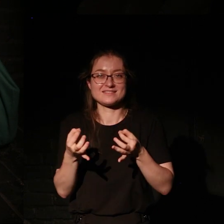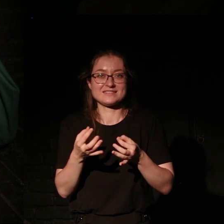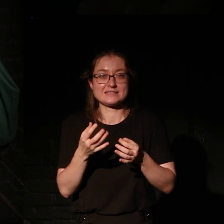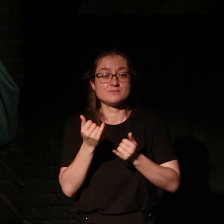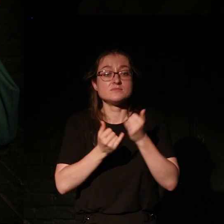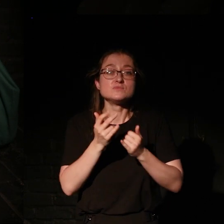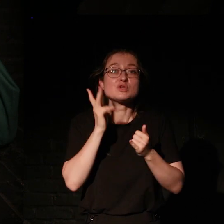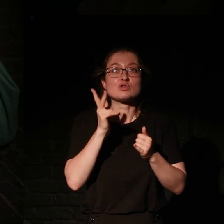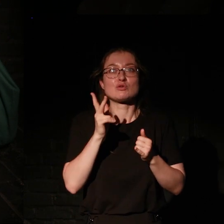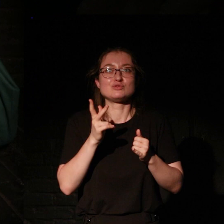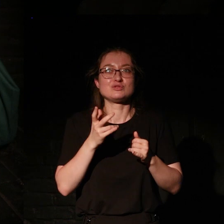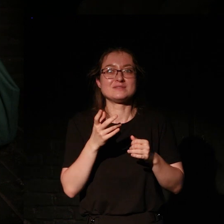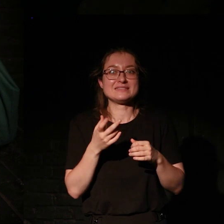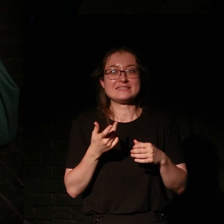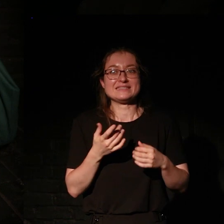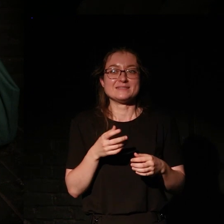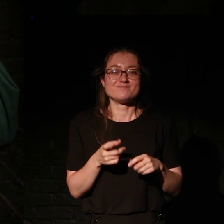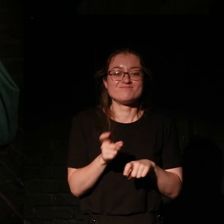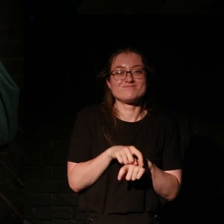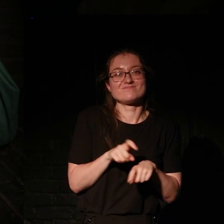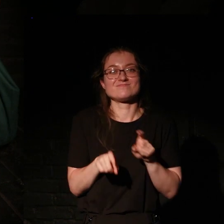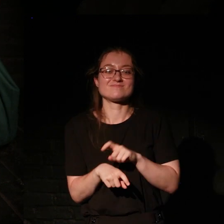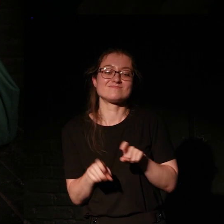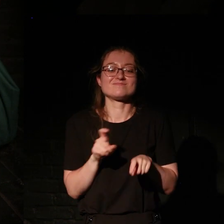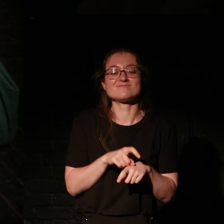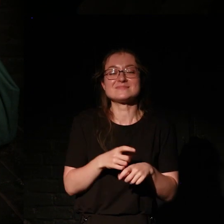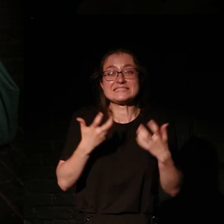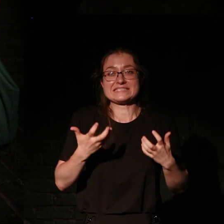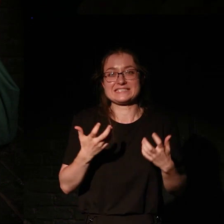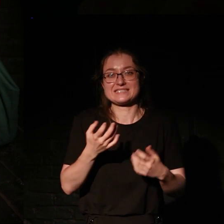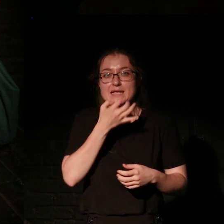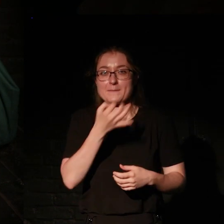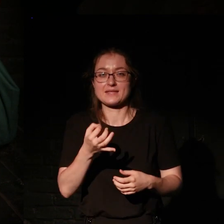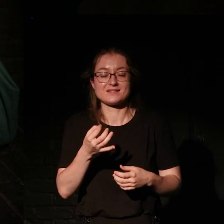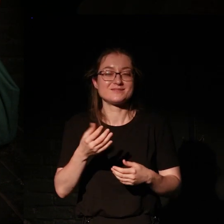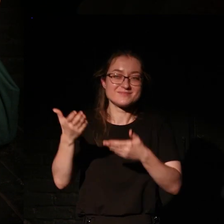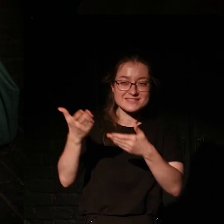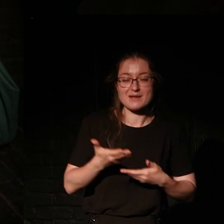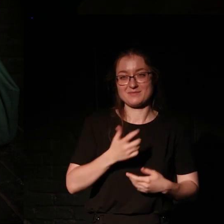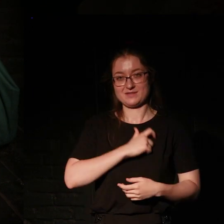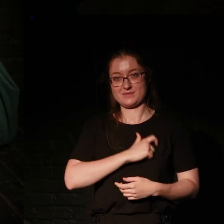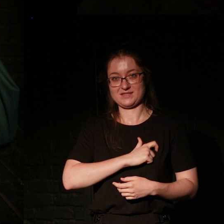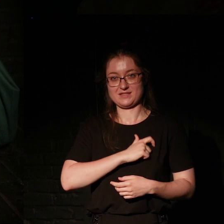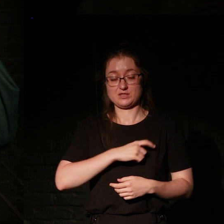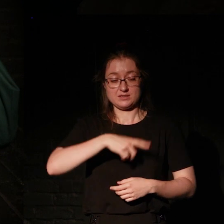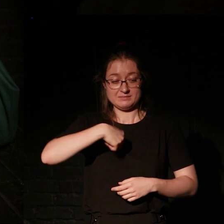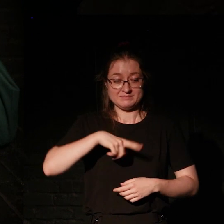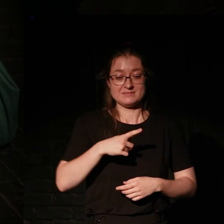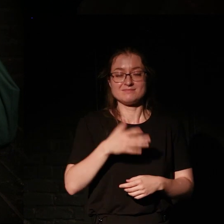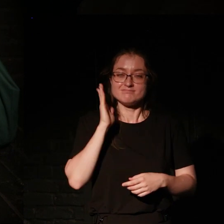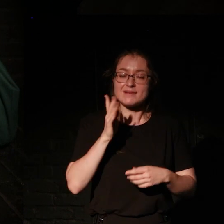siedzi z dużą niecierpliwością i bardzo chciałby o coś zapytać, to zapraszam serdecznie. My będziemy jeszcze